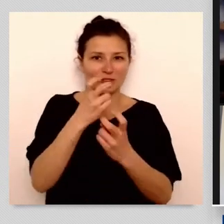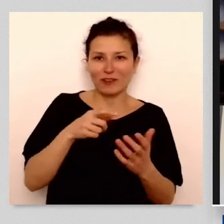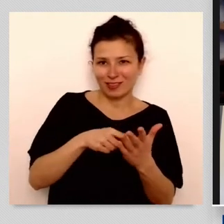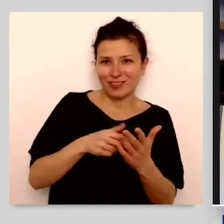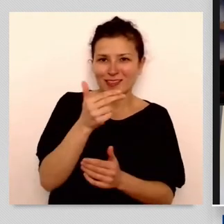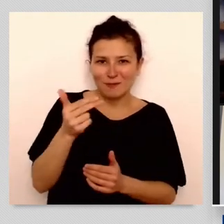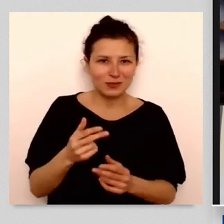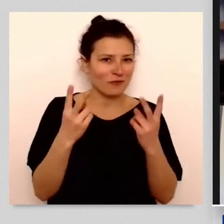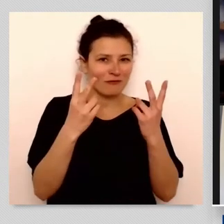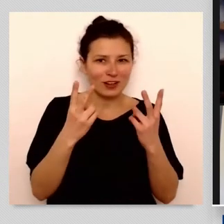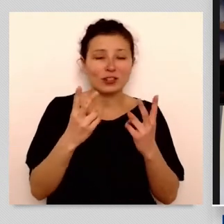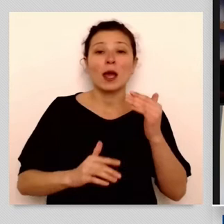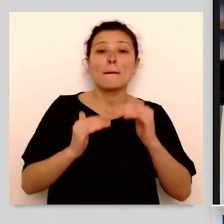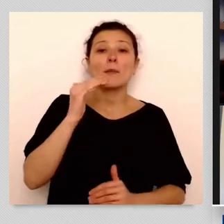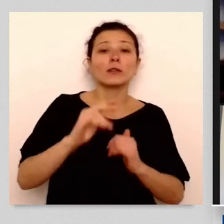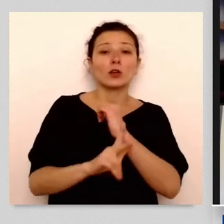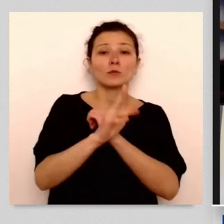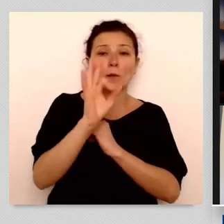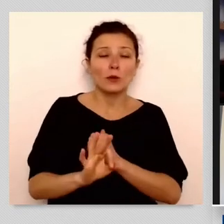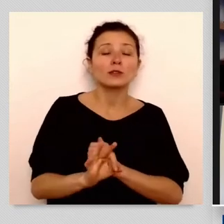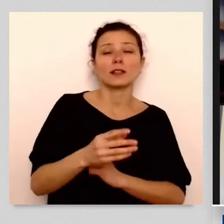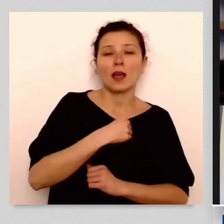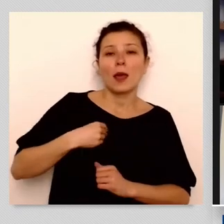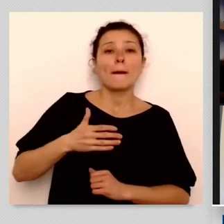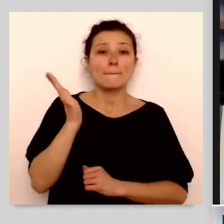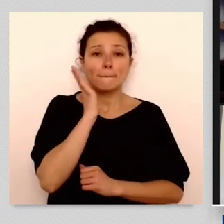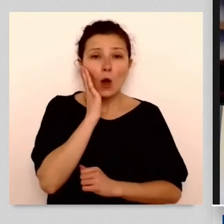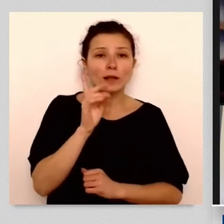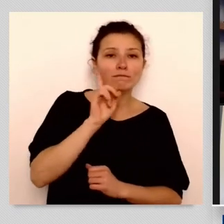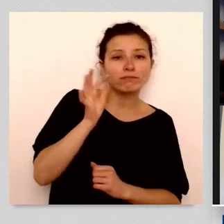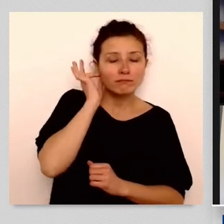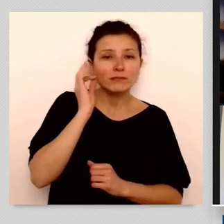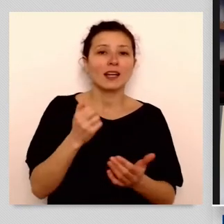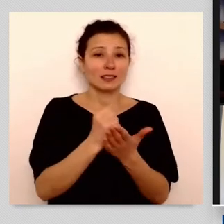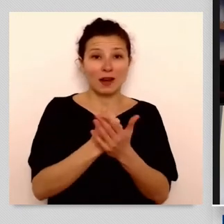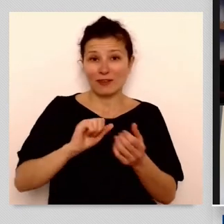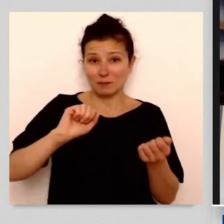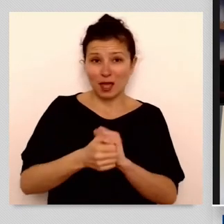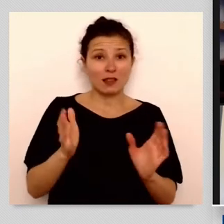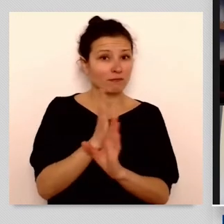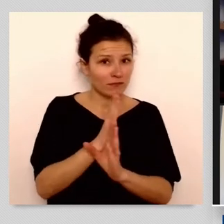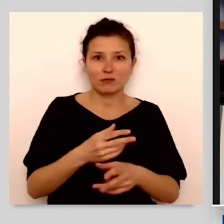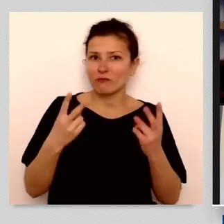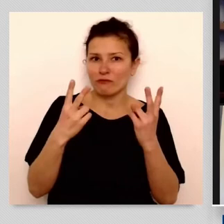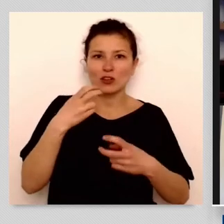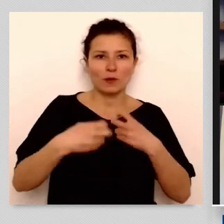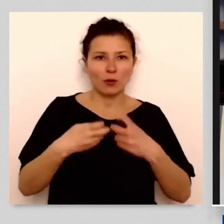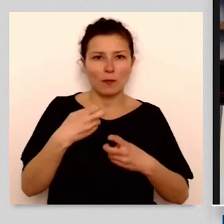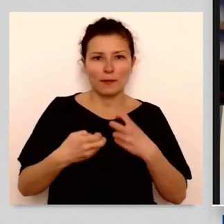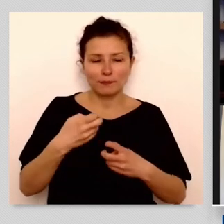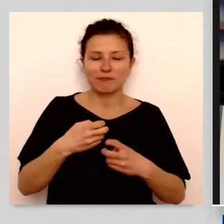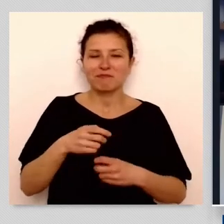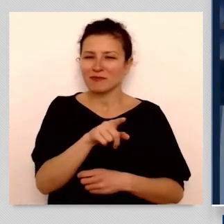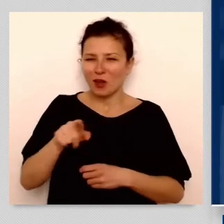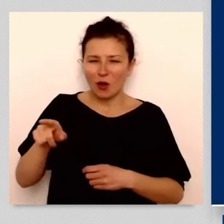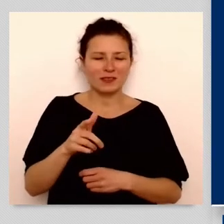dla nich ważne. Dla ponad 80% Polek i Polaków kwestia zmiany klimatycznej jest istotnym problemem, który go